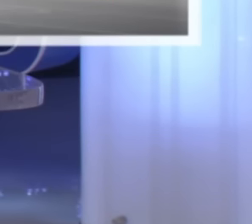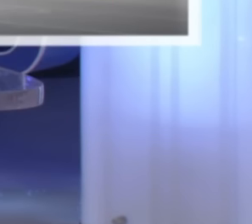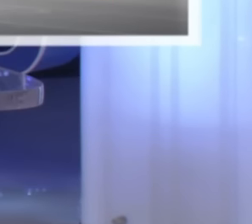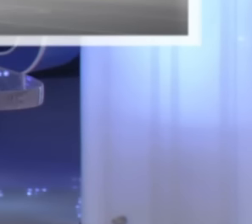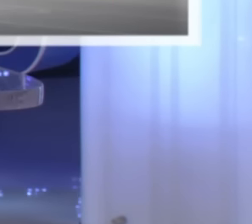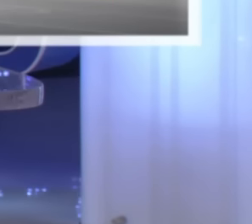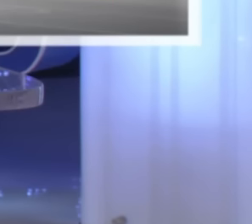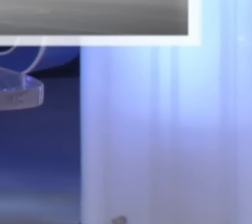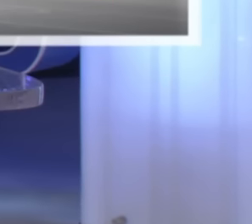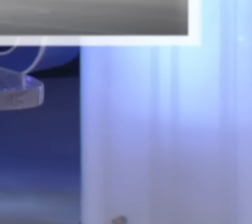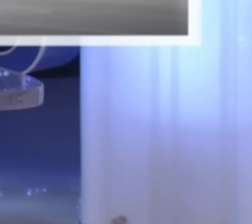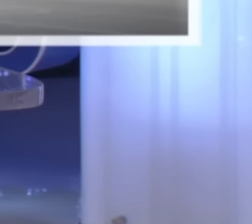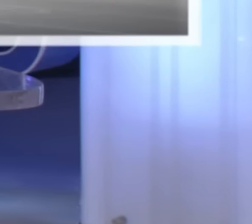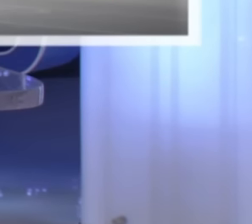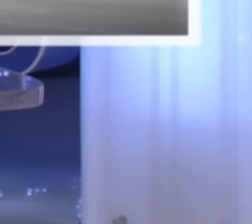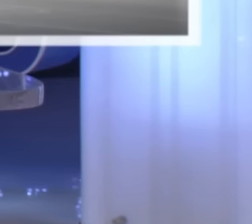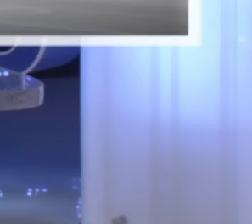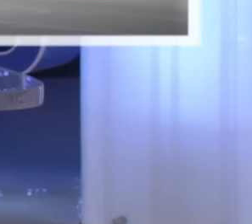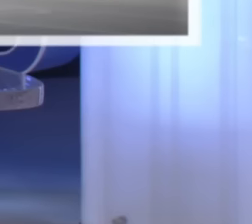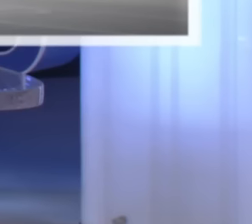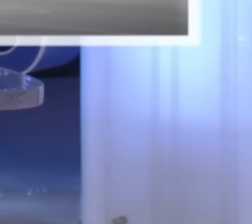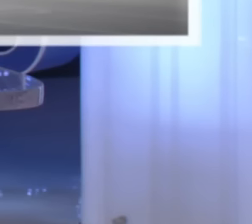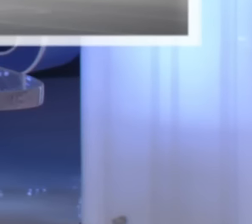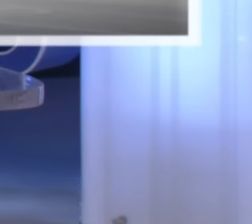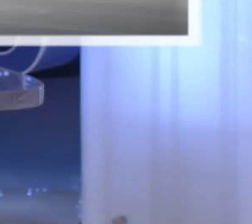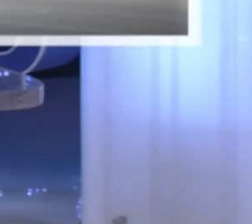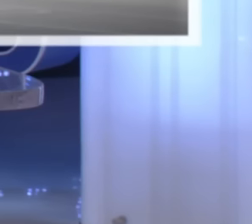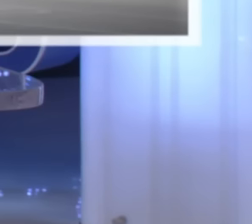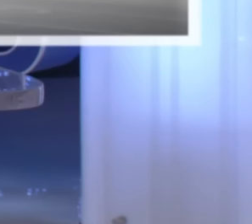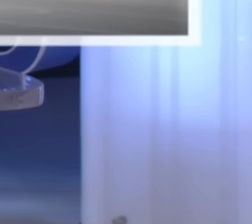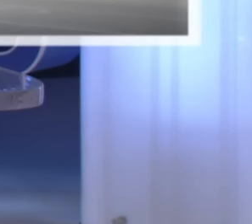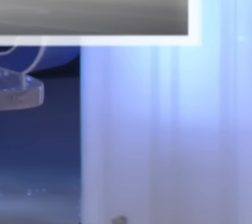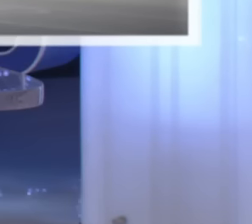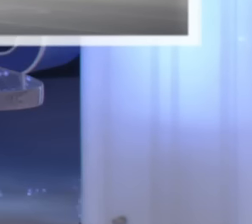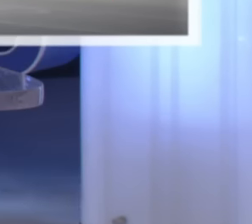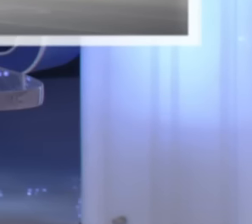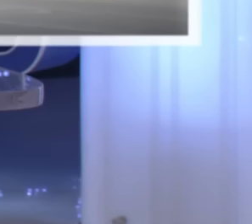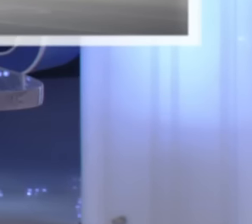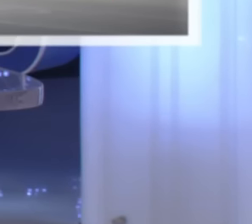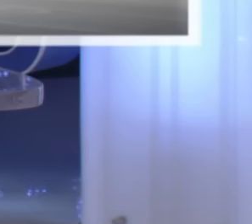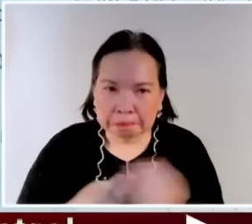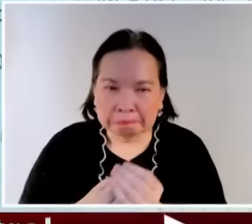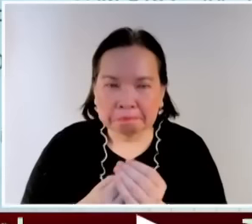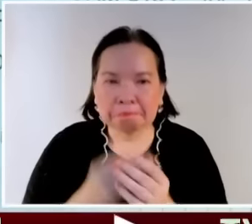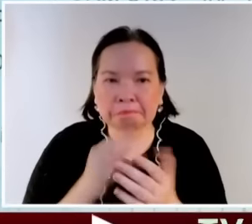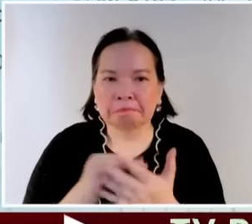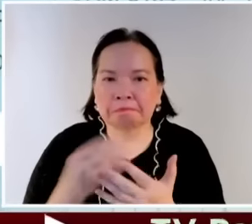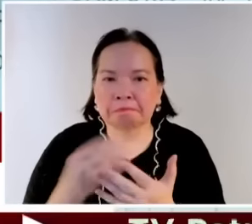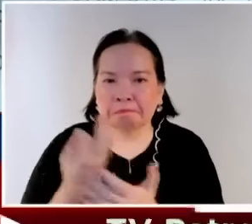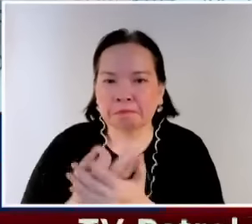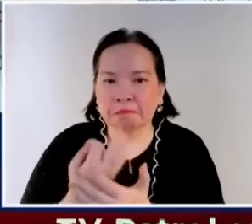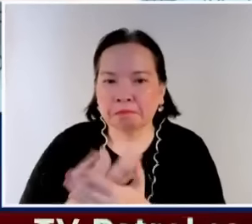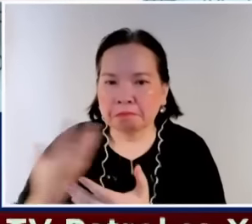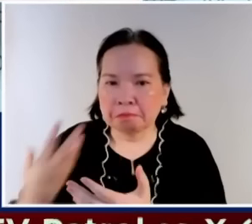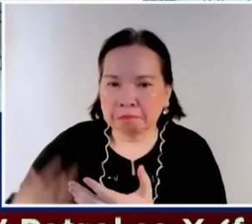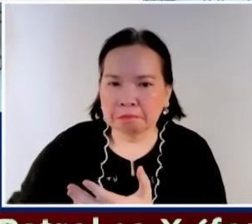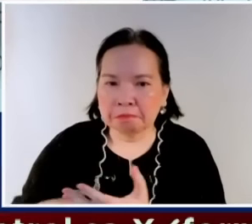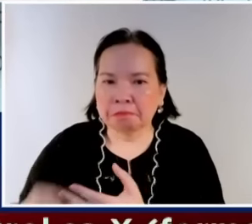mapatunay nagkasala sa mga kasong direct bribery at money laundering. Sa resolusyong nilabas ng Sandigang Bayan 2nd